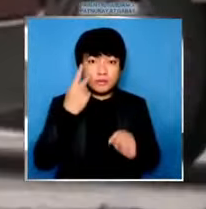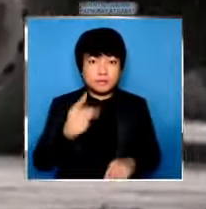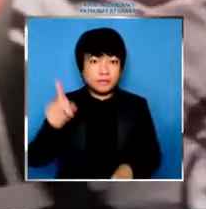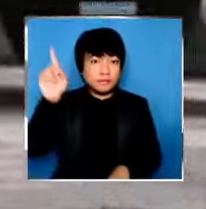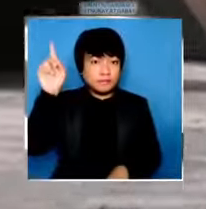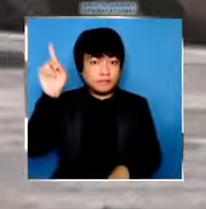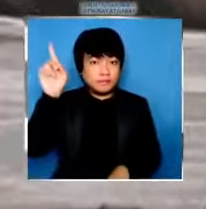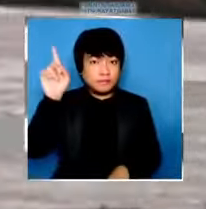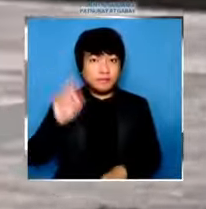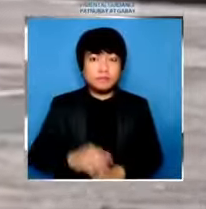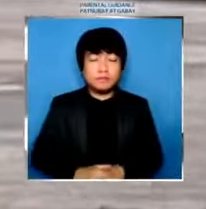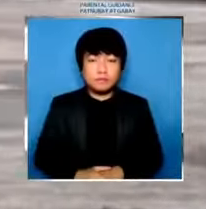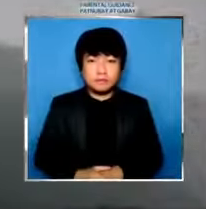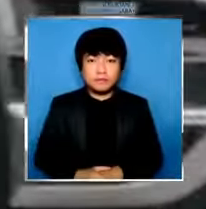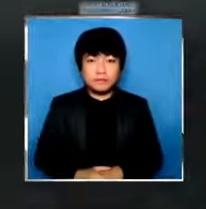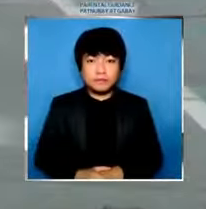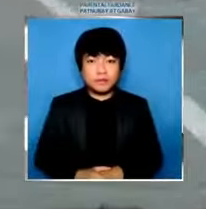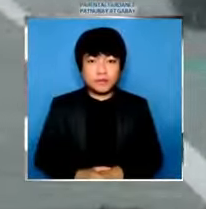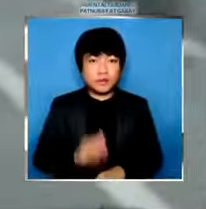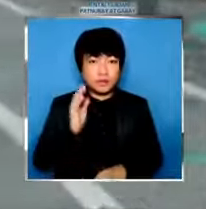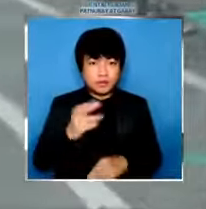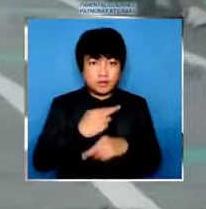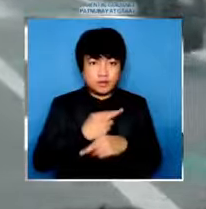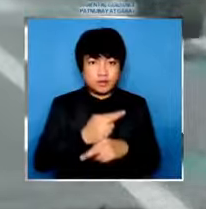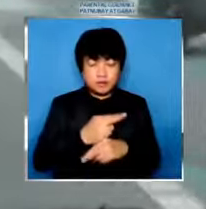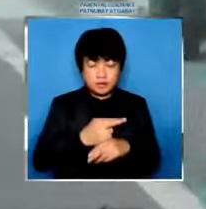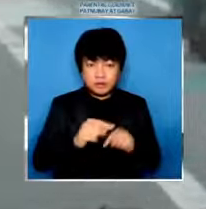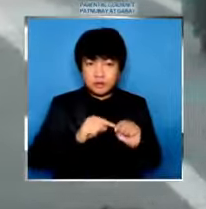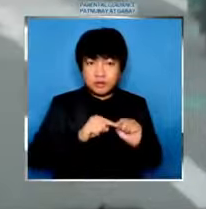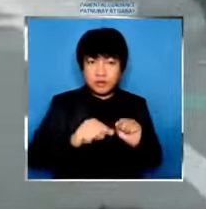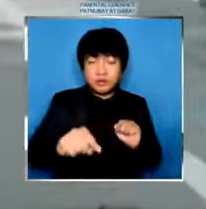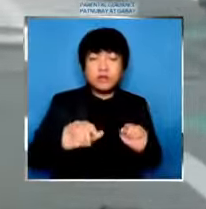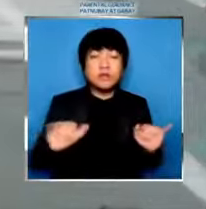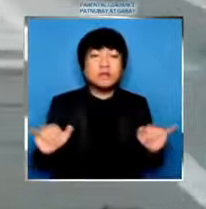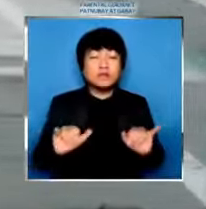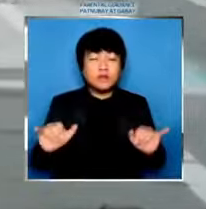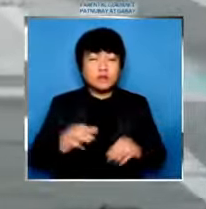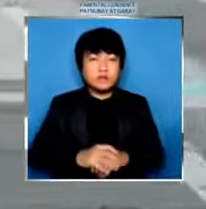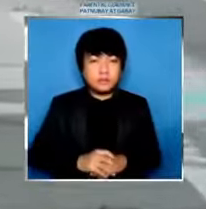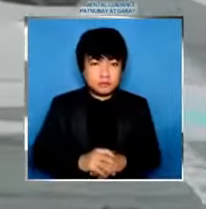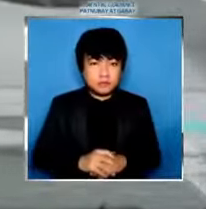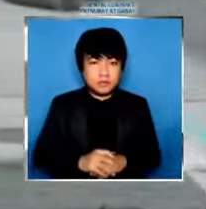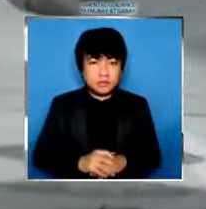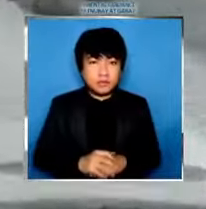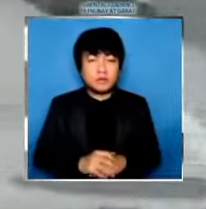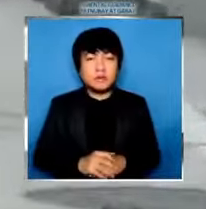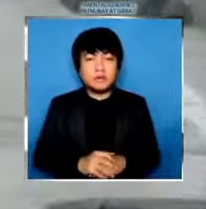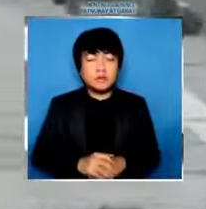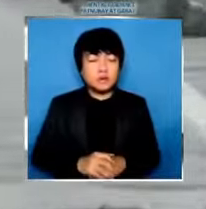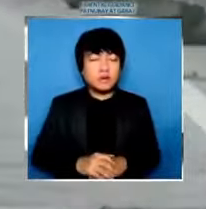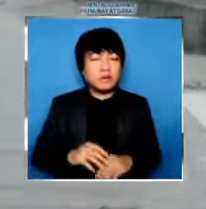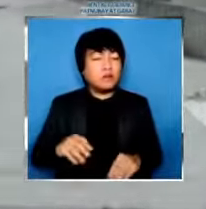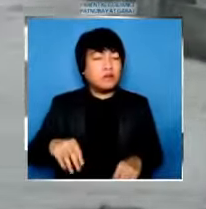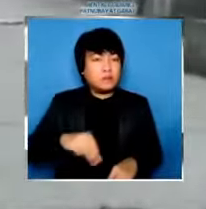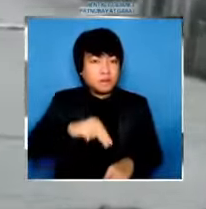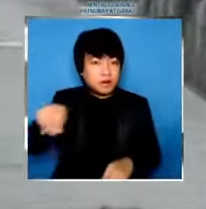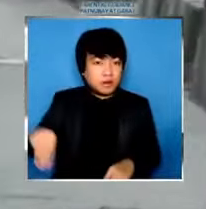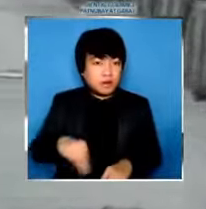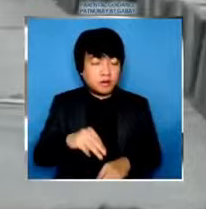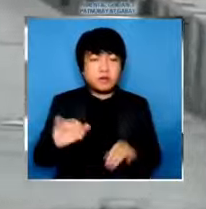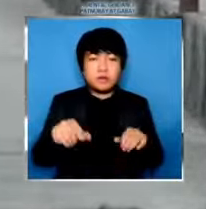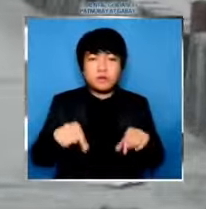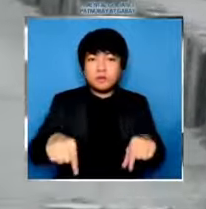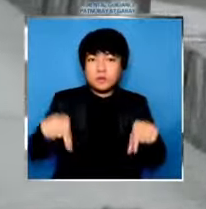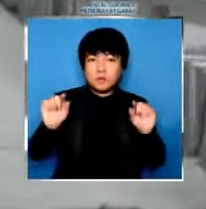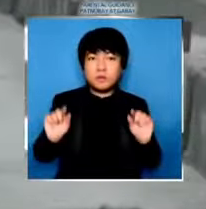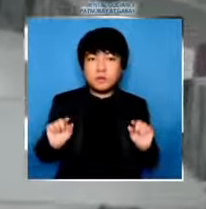sa may BBM headquarters sa Mandaluyong. Mayroon din sa bahagi ng Makati na magsisimula sa Guadalupe Bridge at Guadalupe MRT